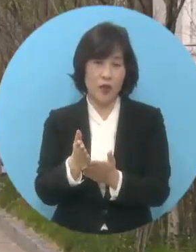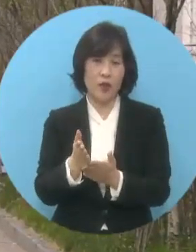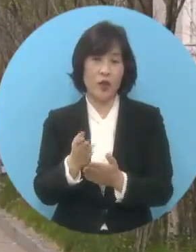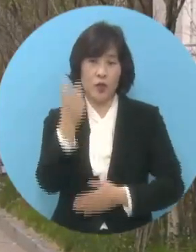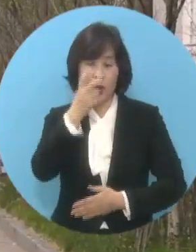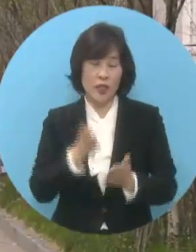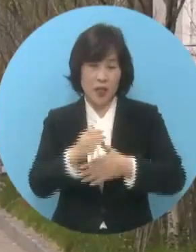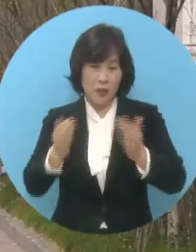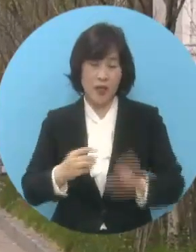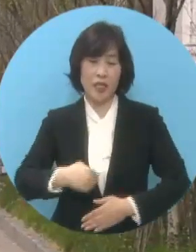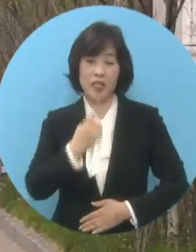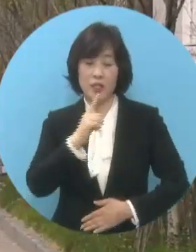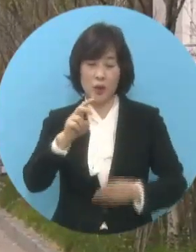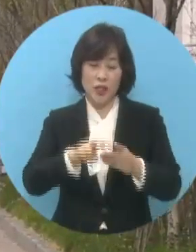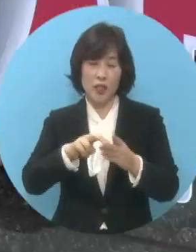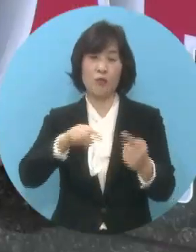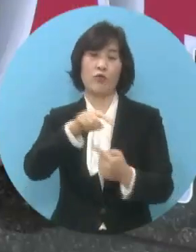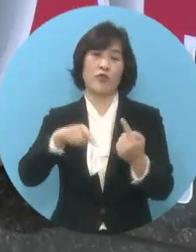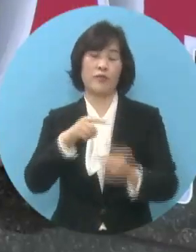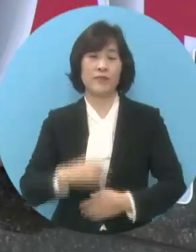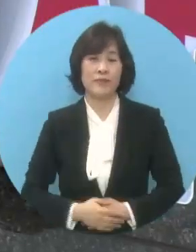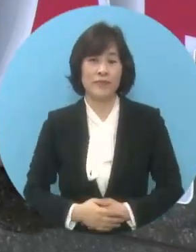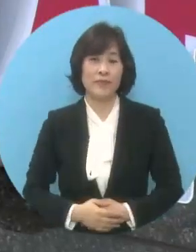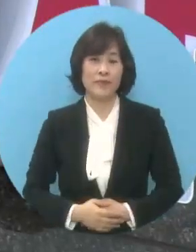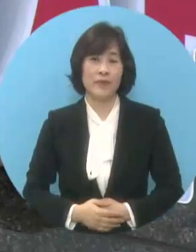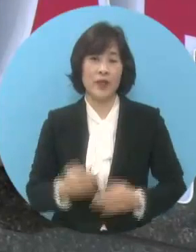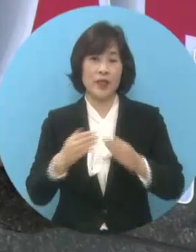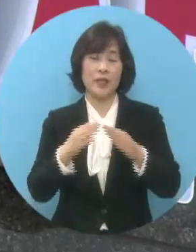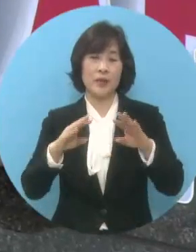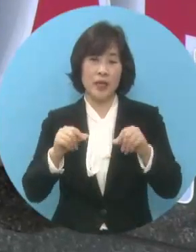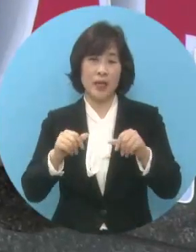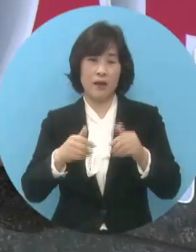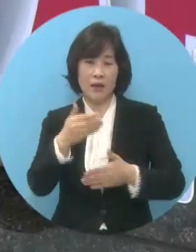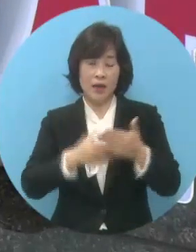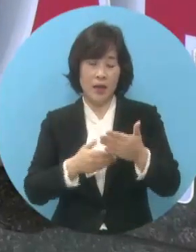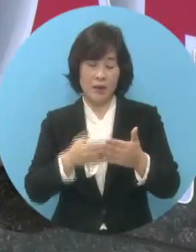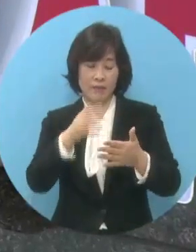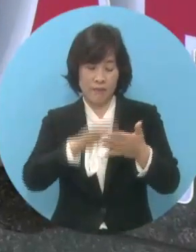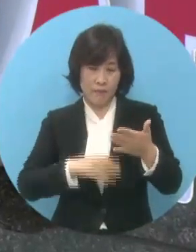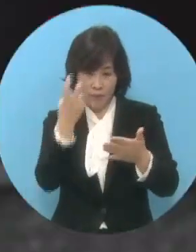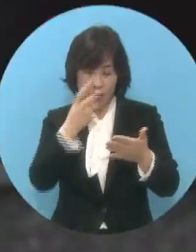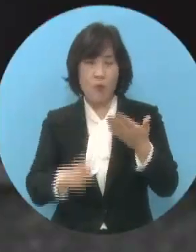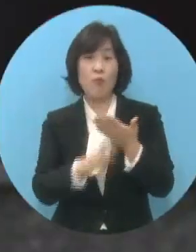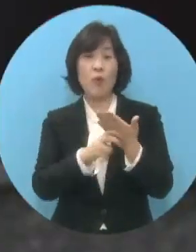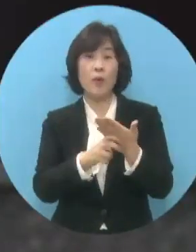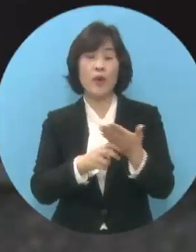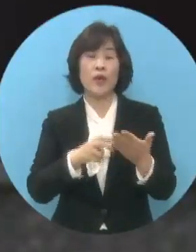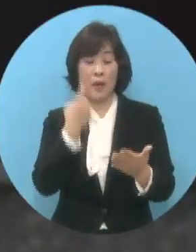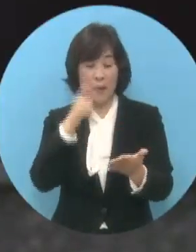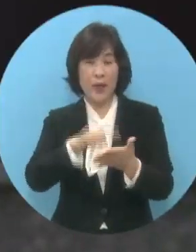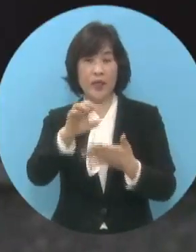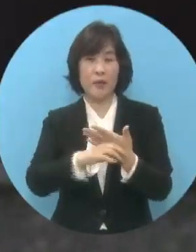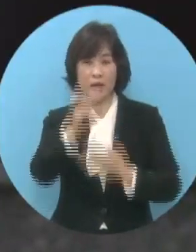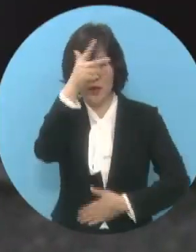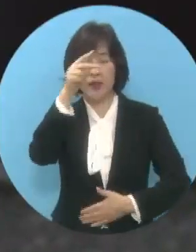전담반과 자진신고센터를 운영합니다. 또 부동산 거래 명세를 조사해 위법 사실이 드러나면 사법기관에 수사